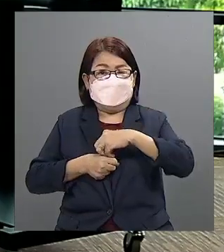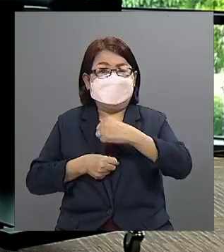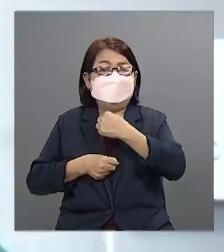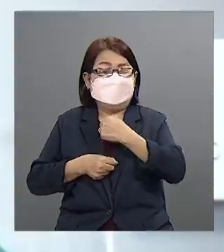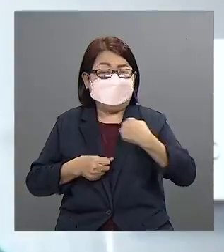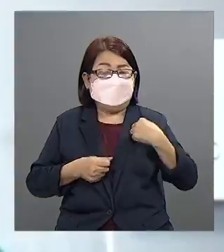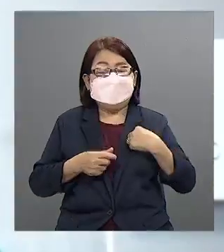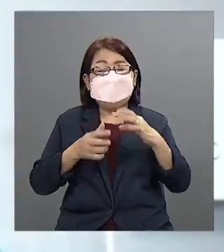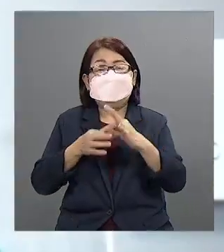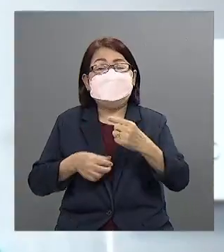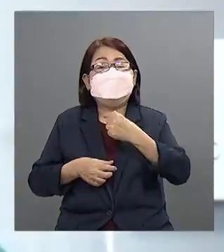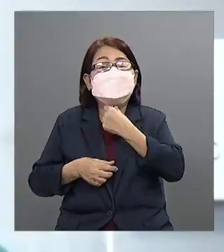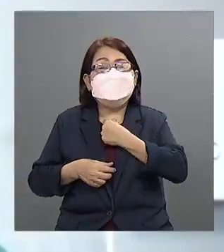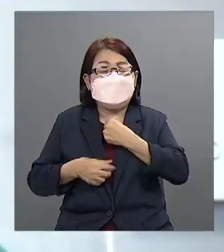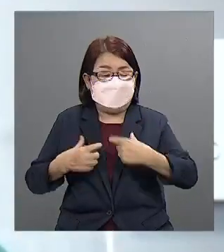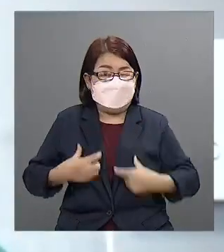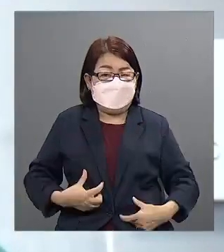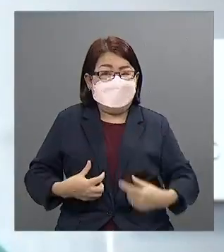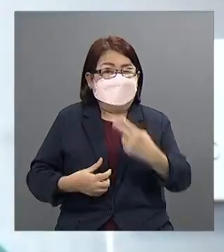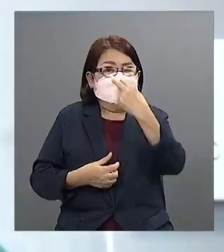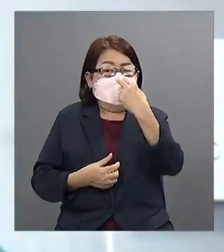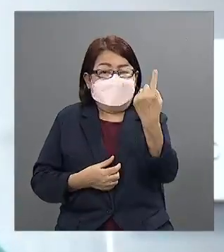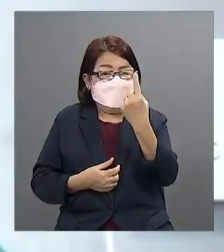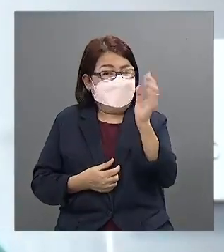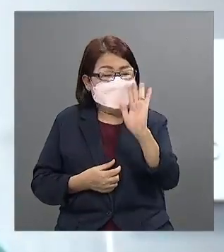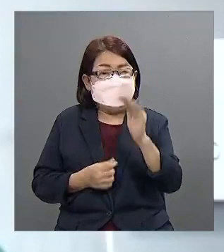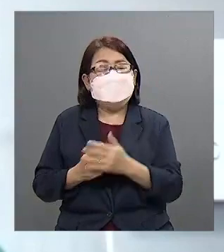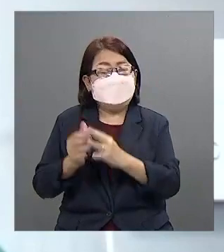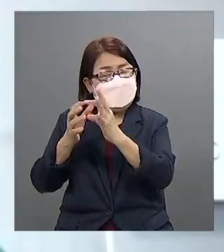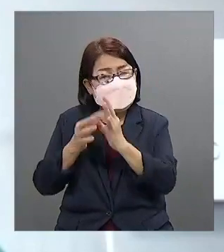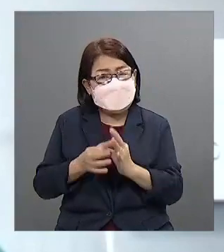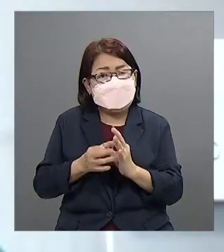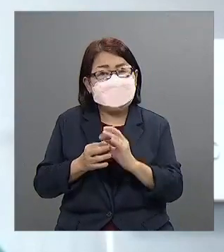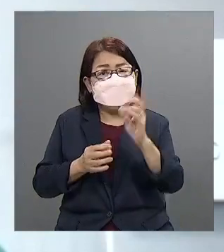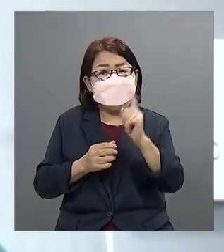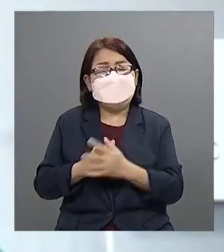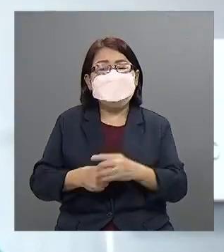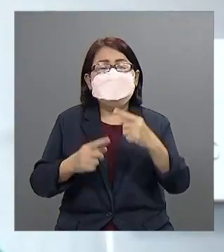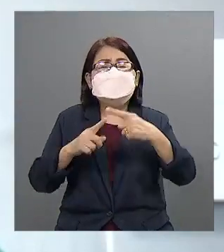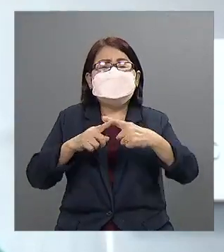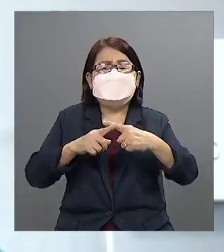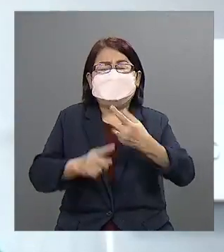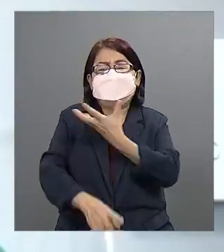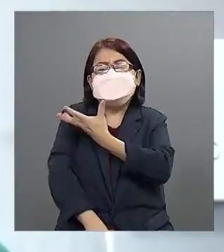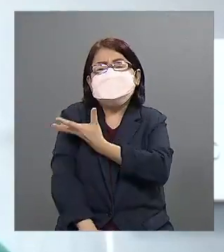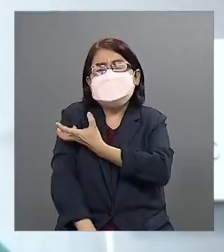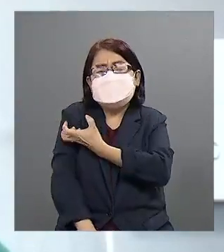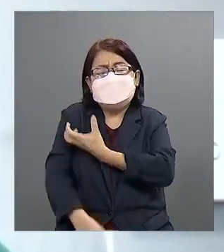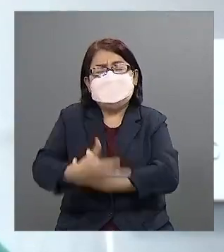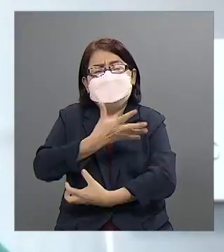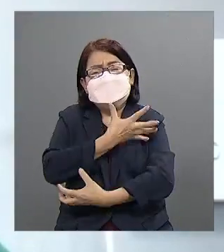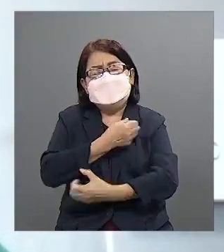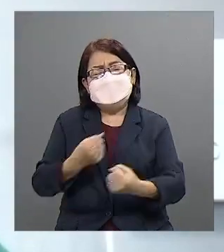จเพียงอย่างเดียวเขาก็อาจจะมีอาการของเรื่องของอาการปวดเมื่อยเนื้อตัวภาวะอ่อนเพลีย